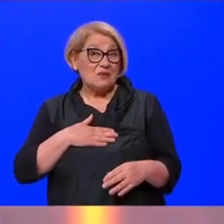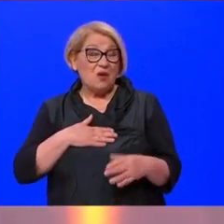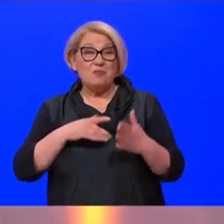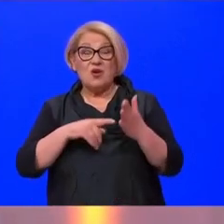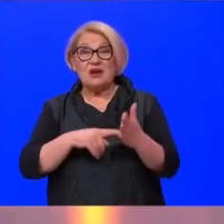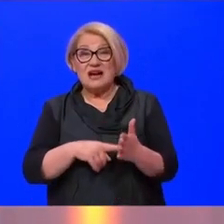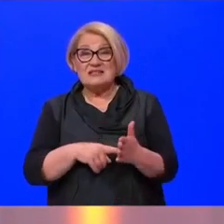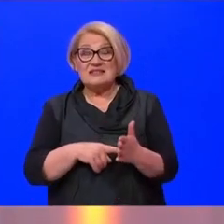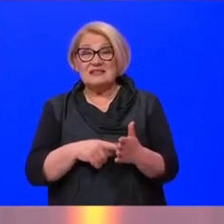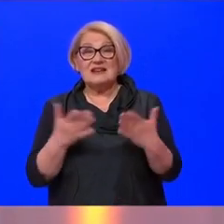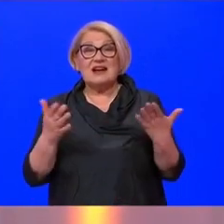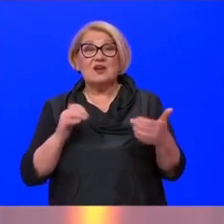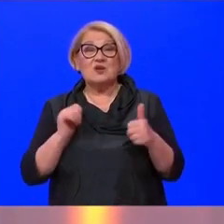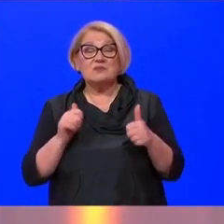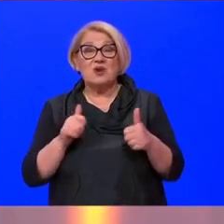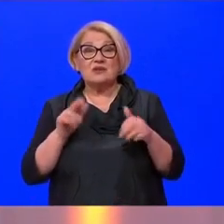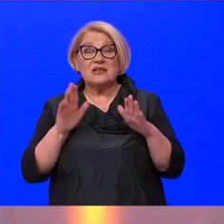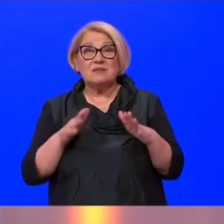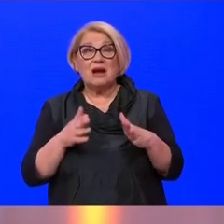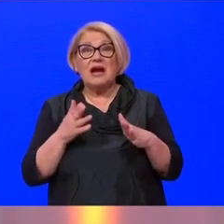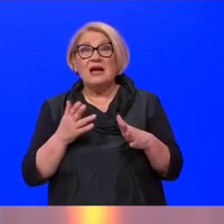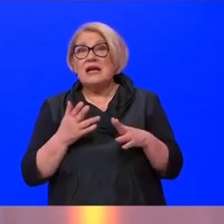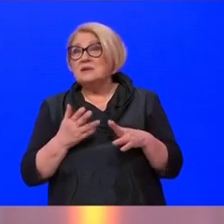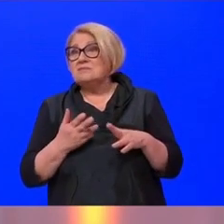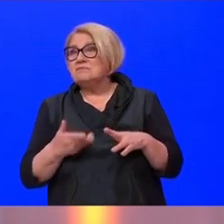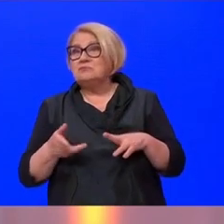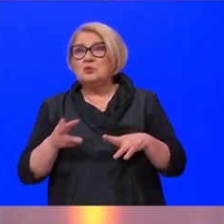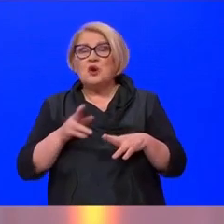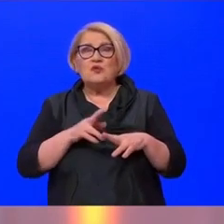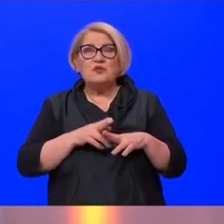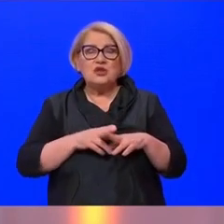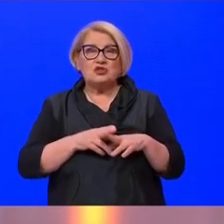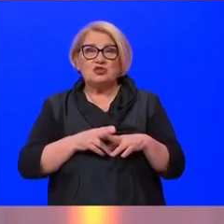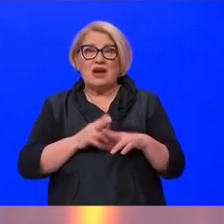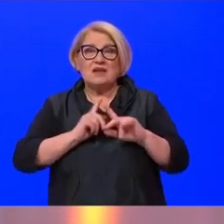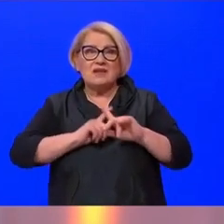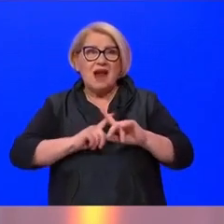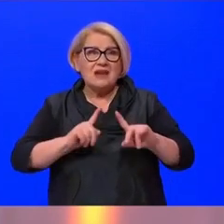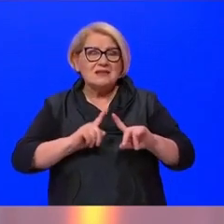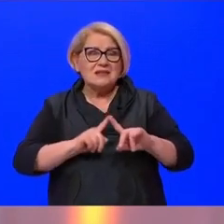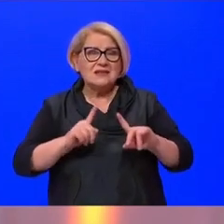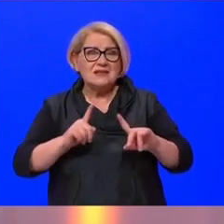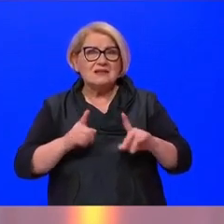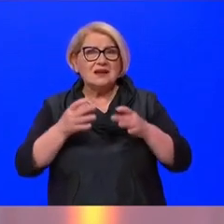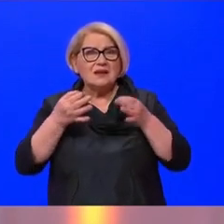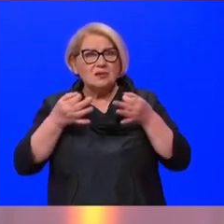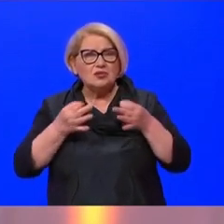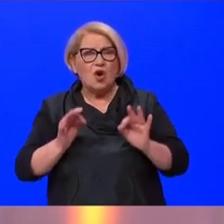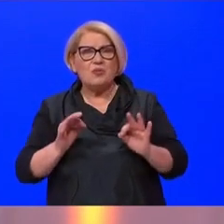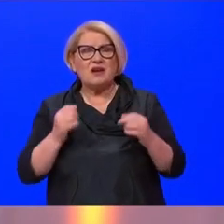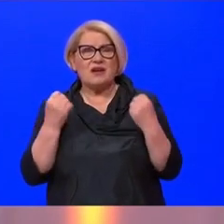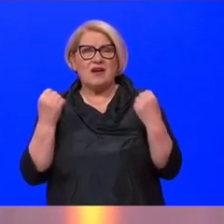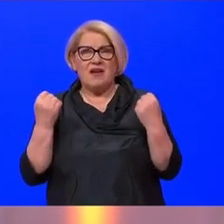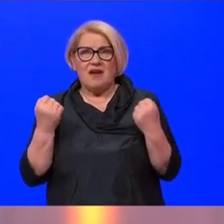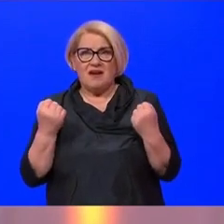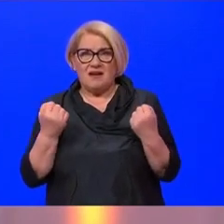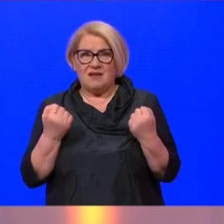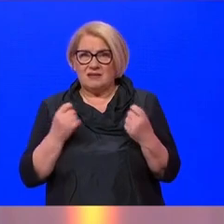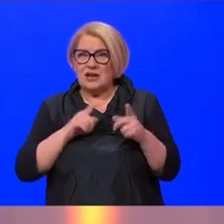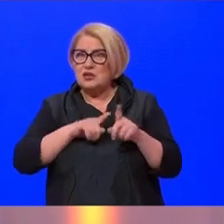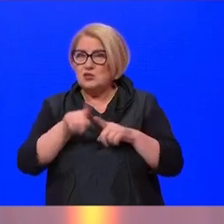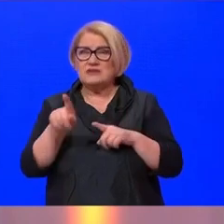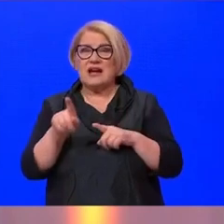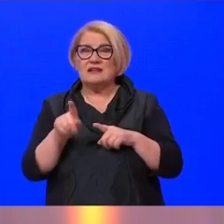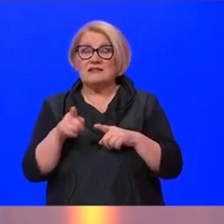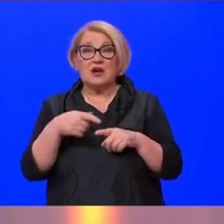kako sport ima daleko puno dimenzija, dobrobiti za svaku rehabilitaciju, pa i kod